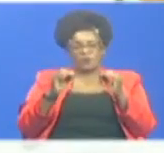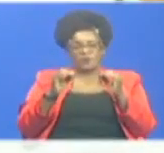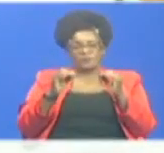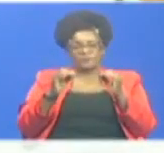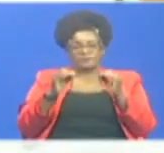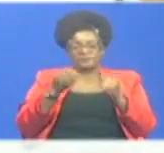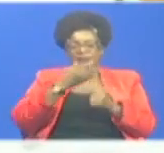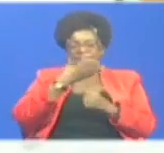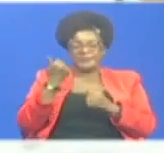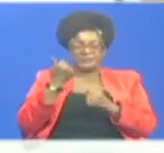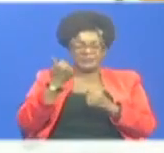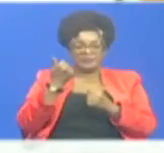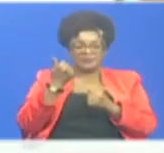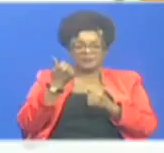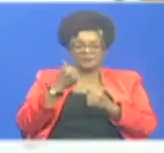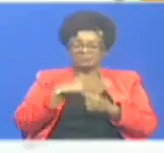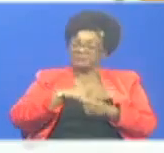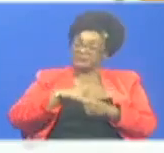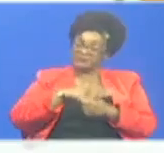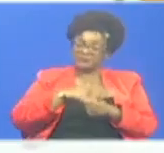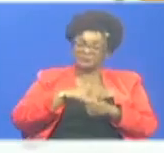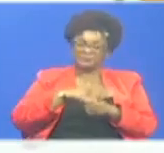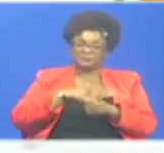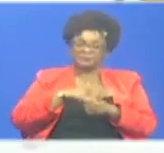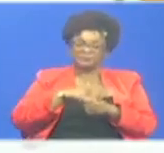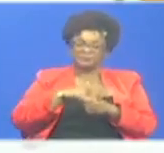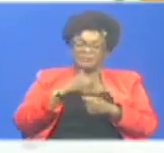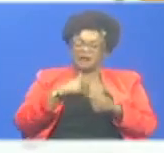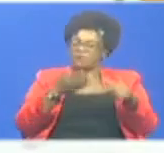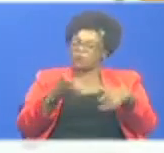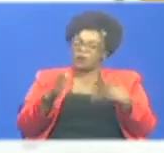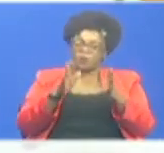mwenzako hana place ya kupata food tabiti tu msaidie.